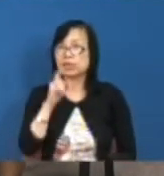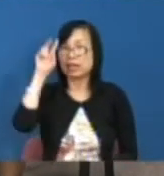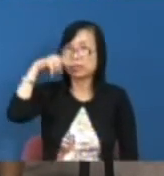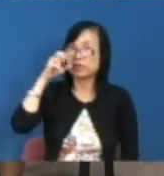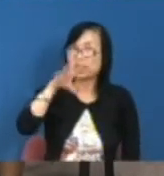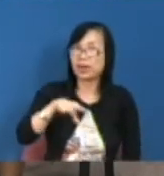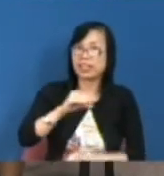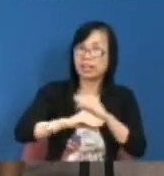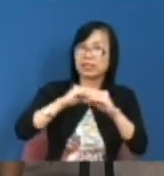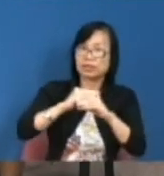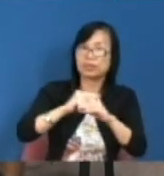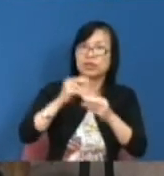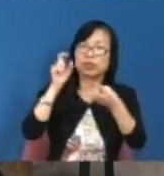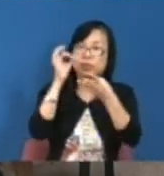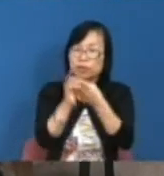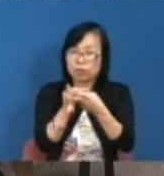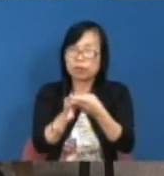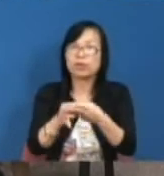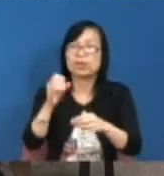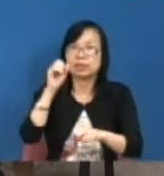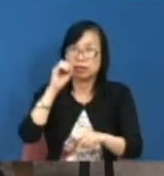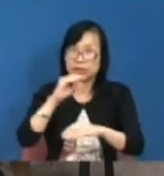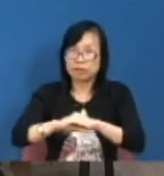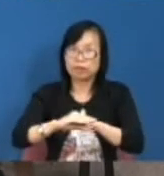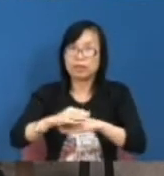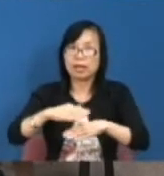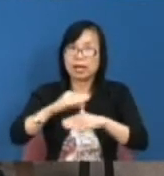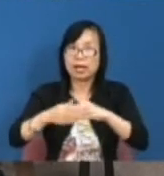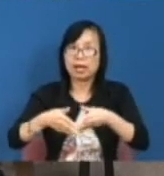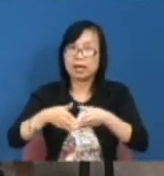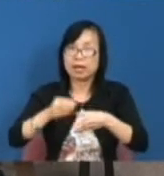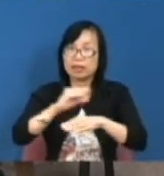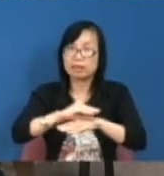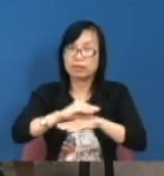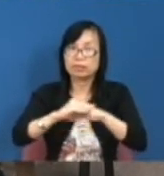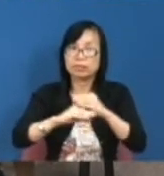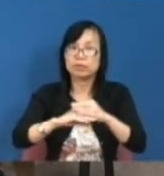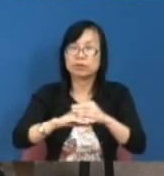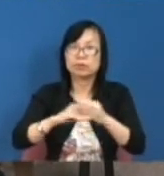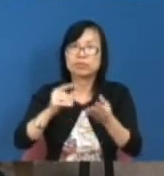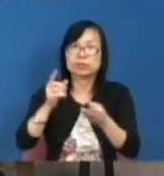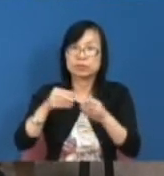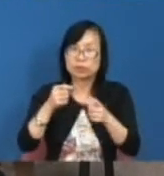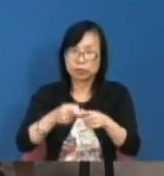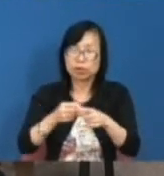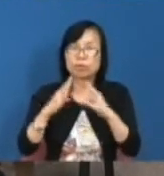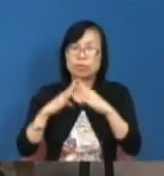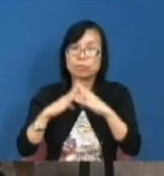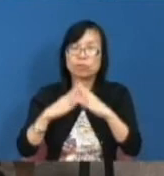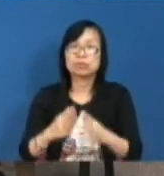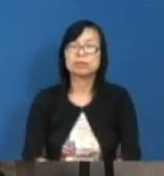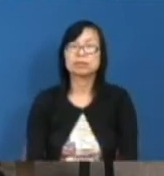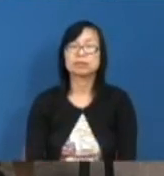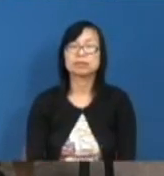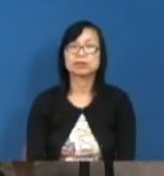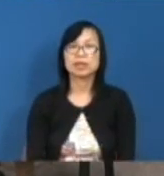興建公屋、復建居屋。系啦，講完啦。 初頭冇興建公屋嘅，只係復建居屋 嘅。係啊，係咯。